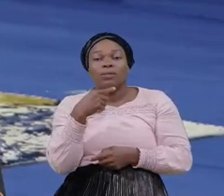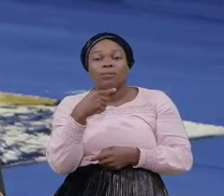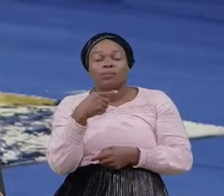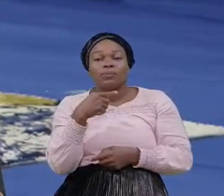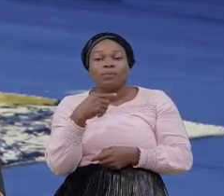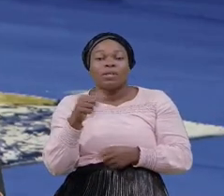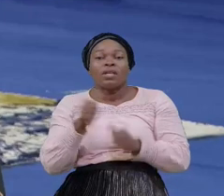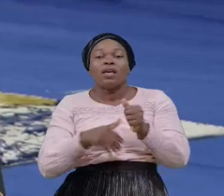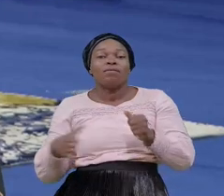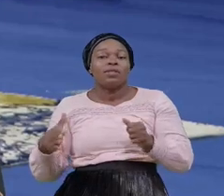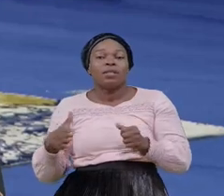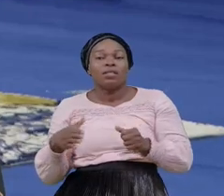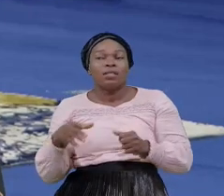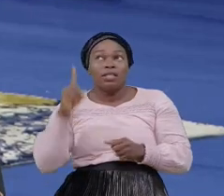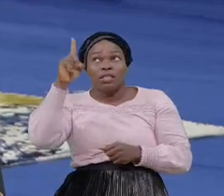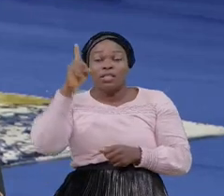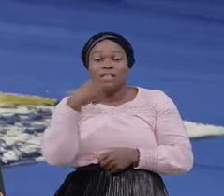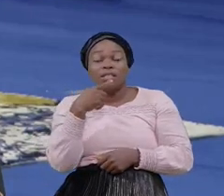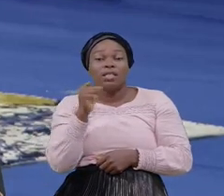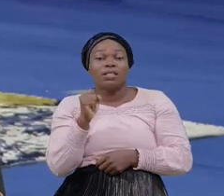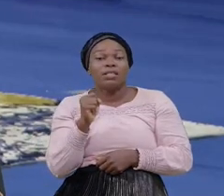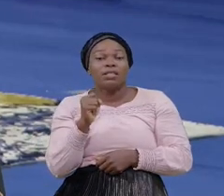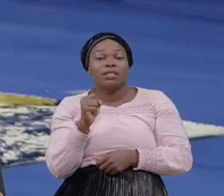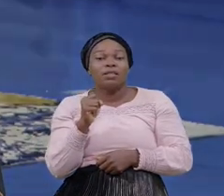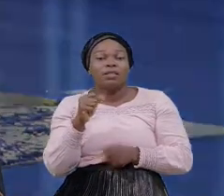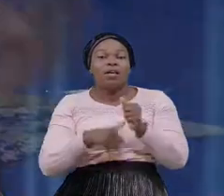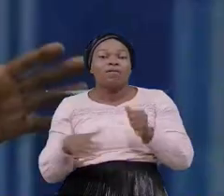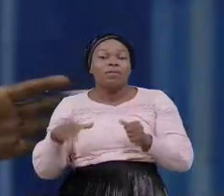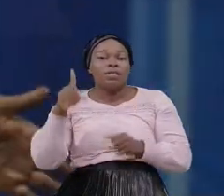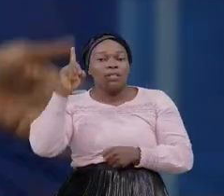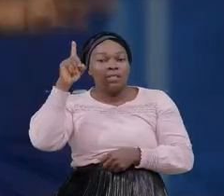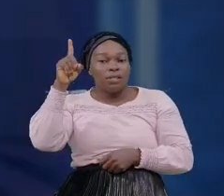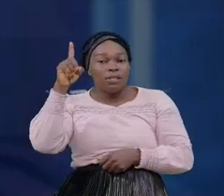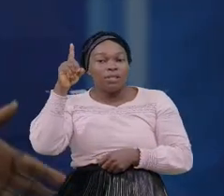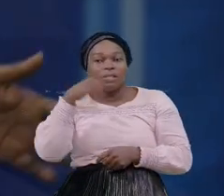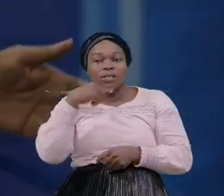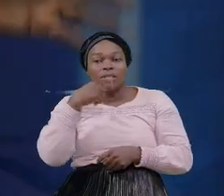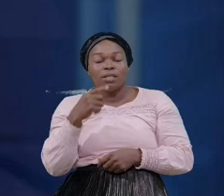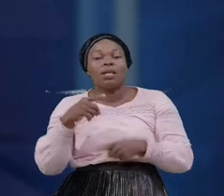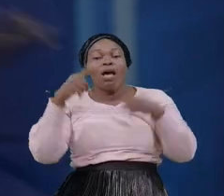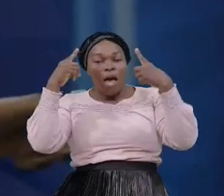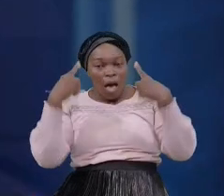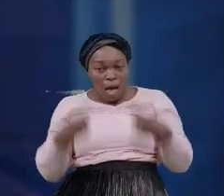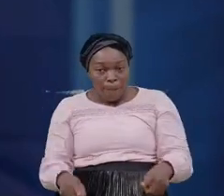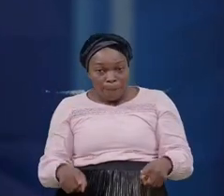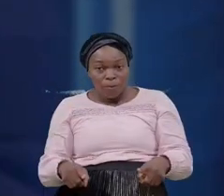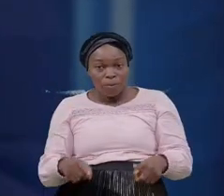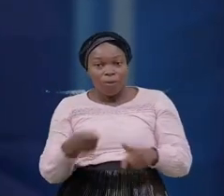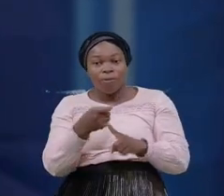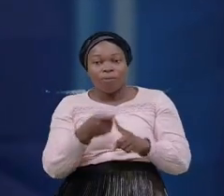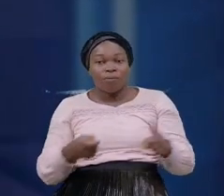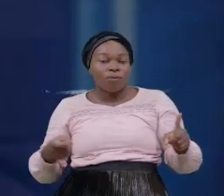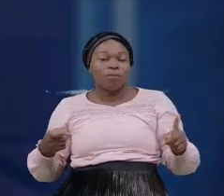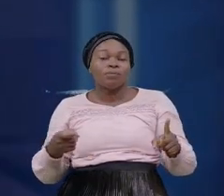dire tout ce qu'il dit. » Est-ce que vous avez remarqué ça? Tout ce que le Seigneur dit se produit,